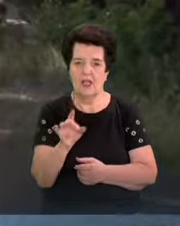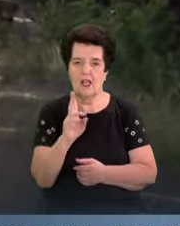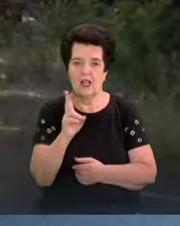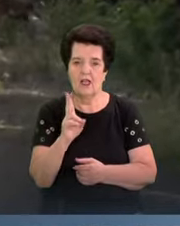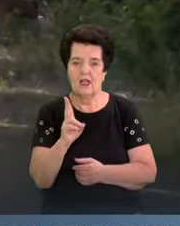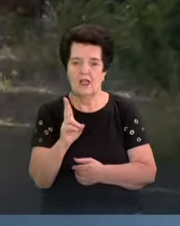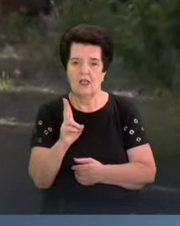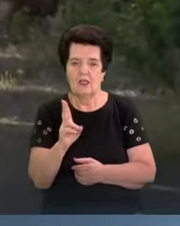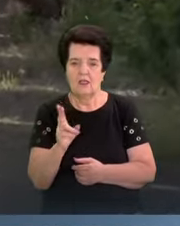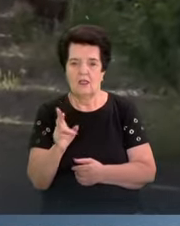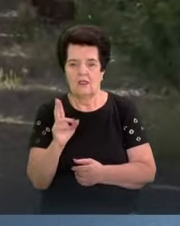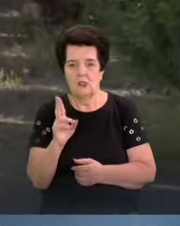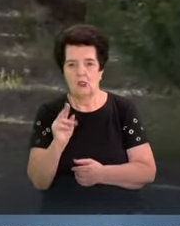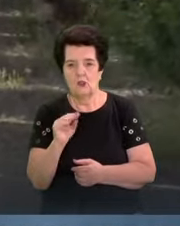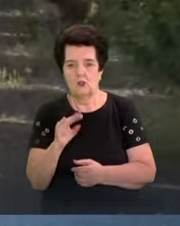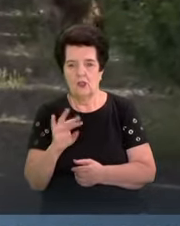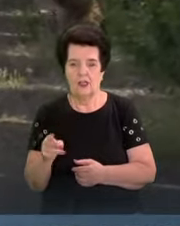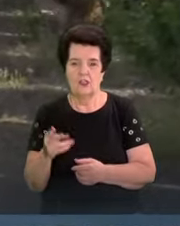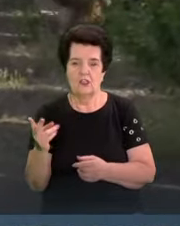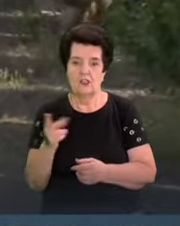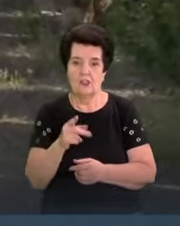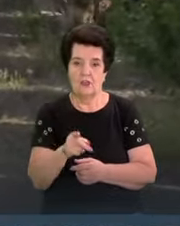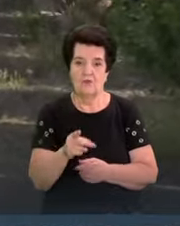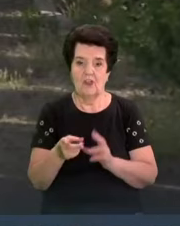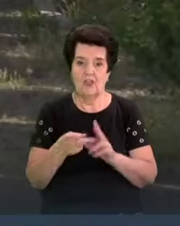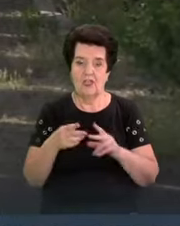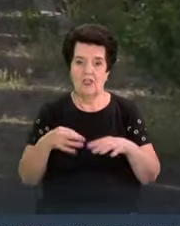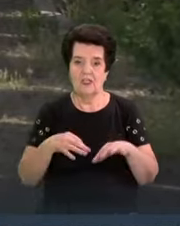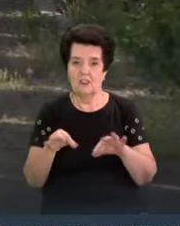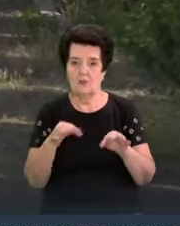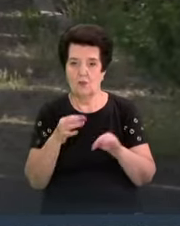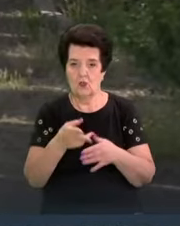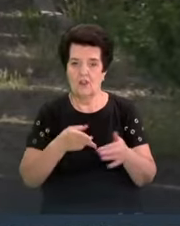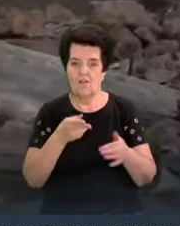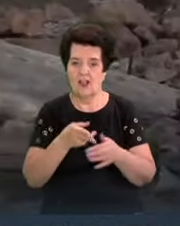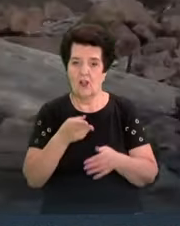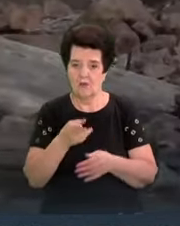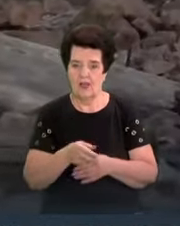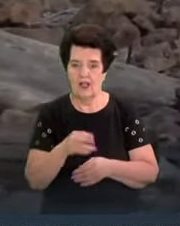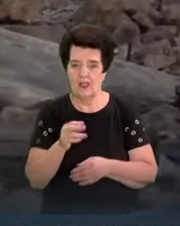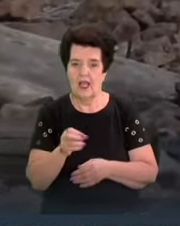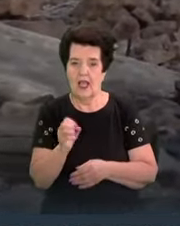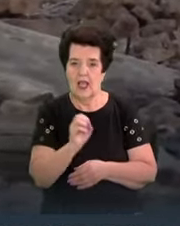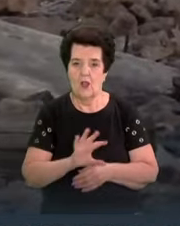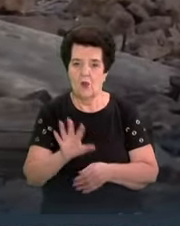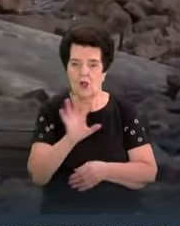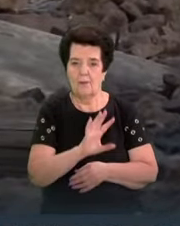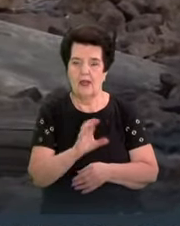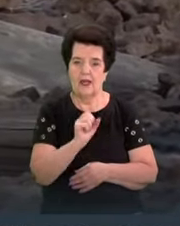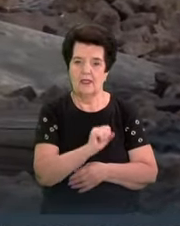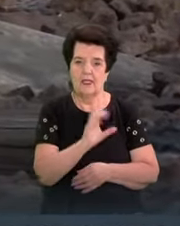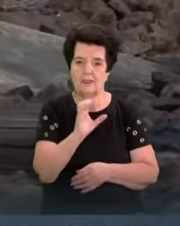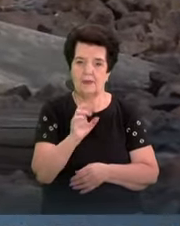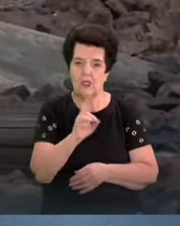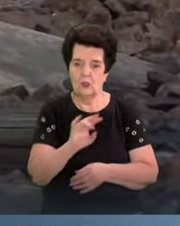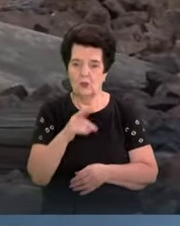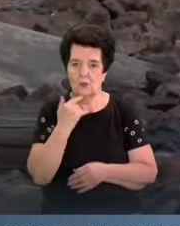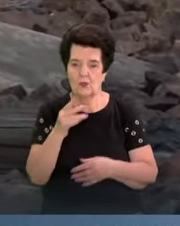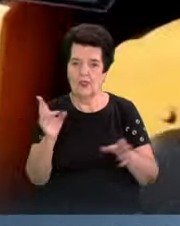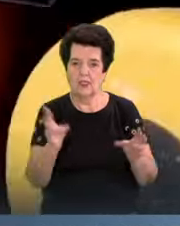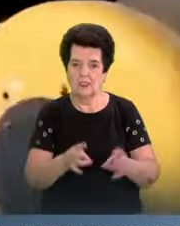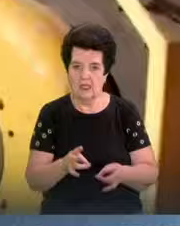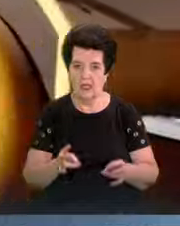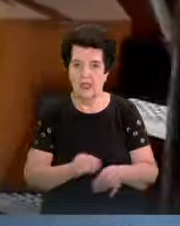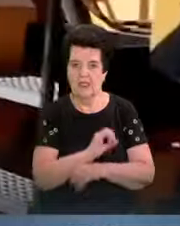Hâncești-Leova-Cantemir-Cahul-Giurgiulești. Prioritatea numărul 2 ține de transportul feroviar și naval european. Andrei Spânu a menționat că este necesar de a